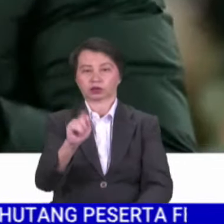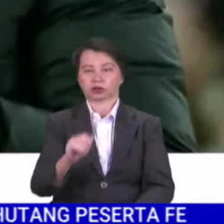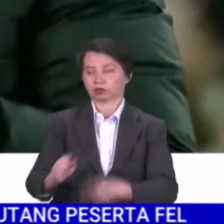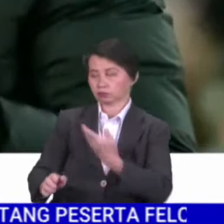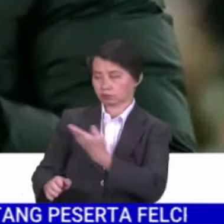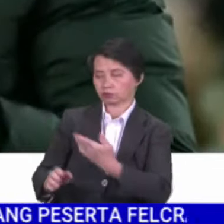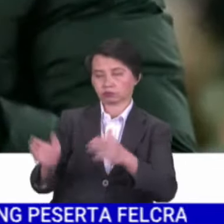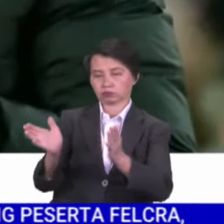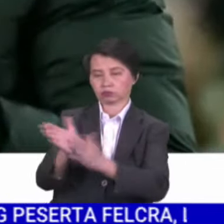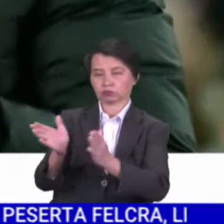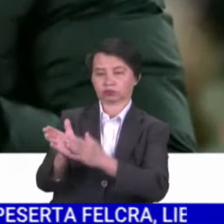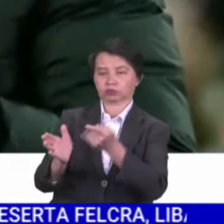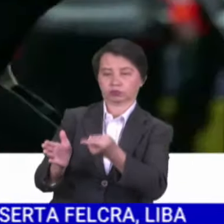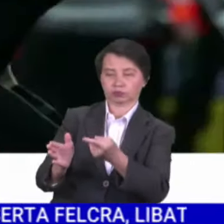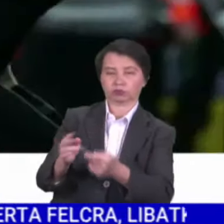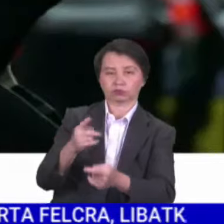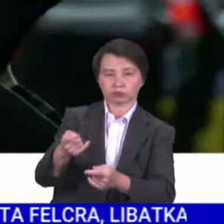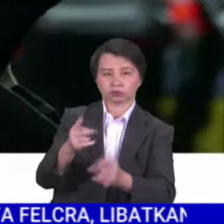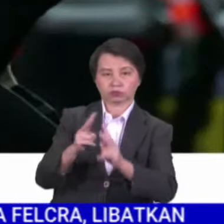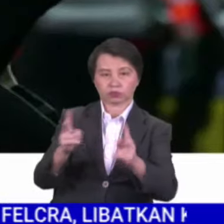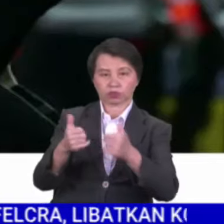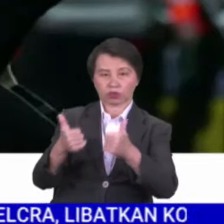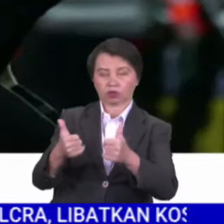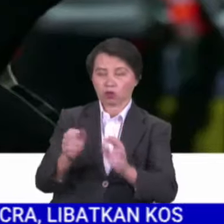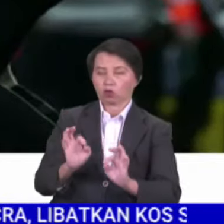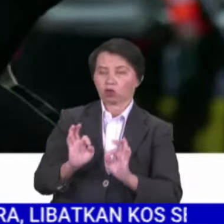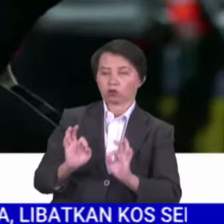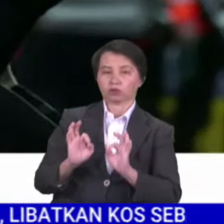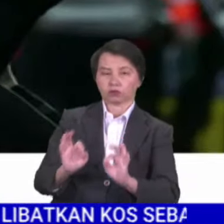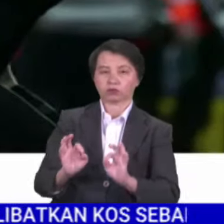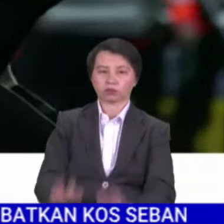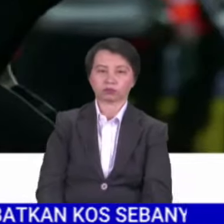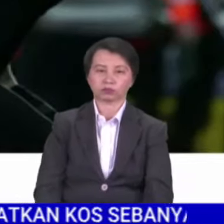jaringan Salah itu yang disifatkannya amat menakjubkan.